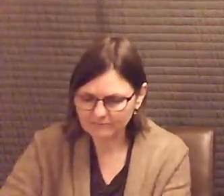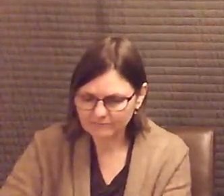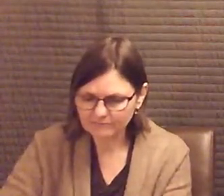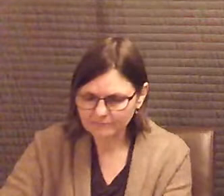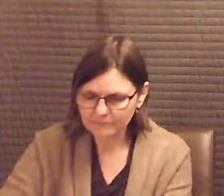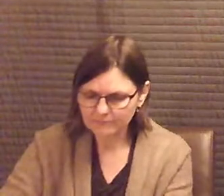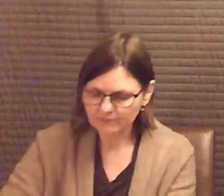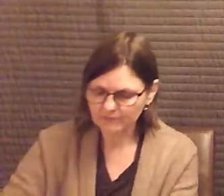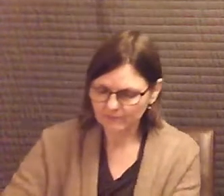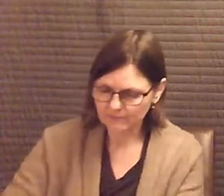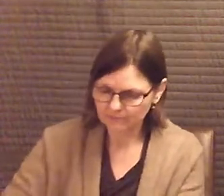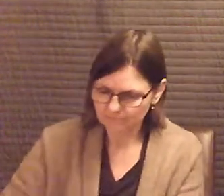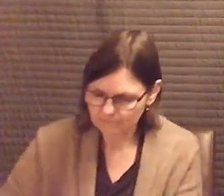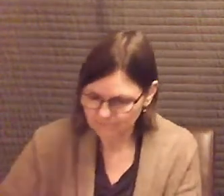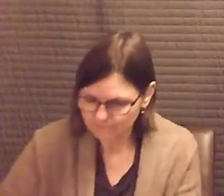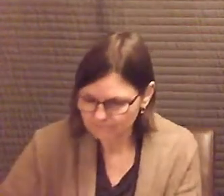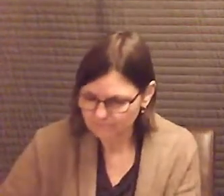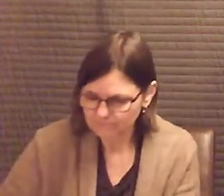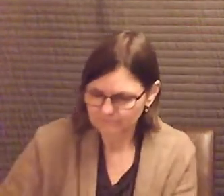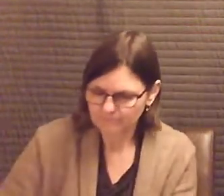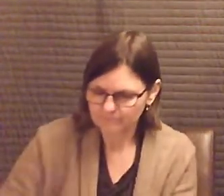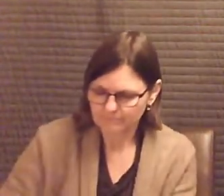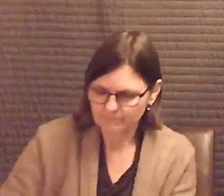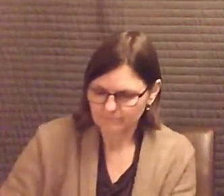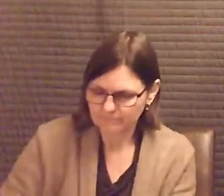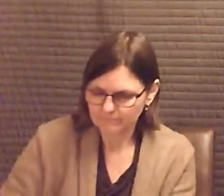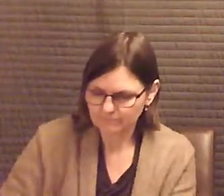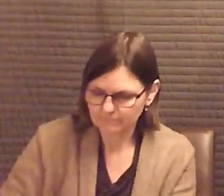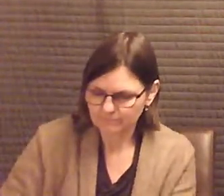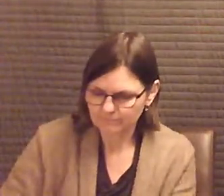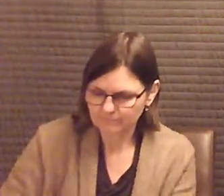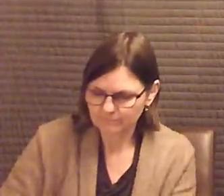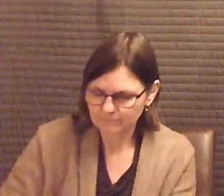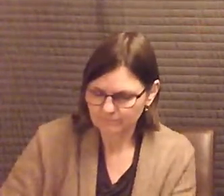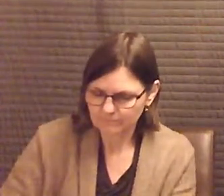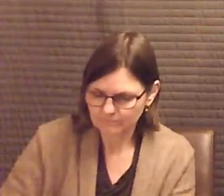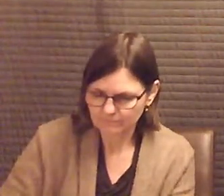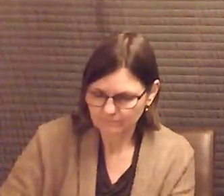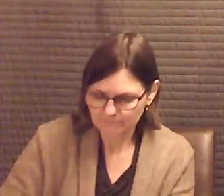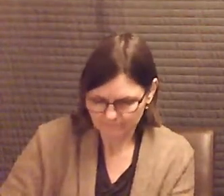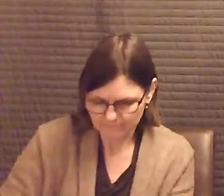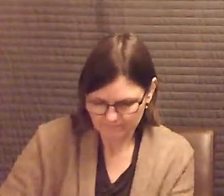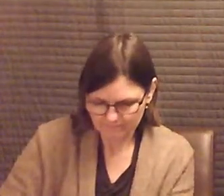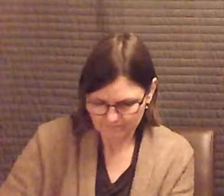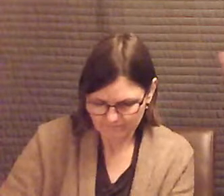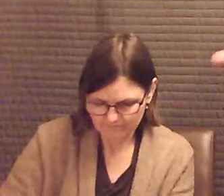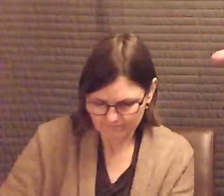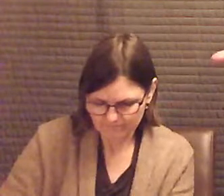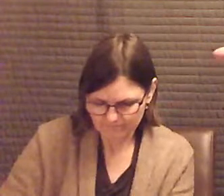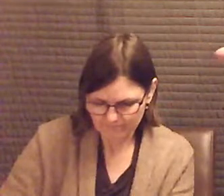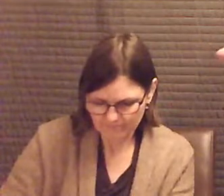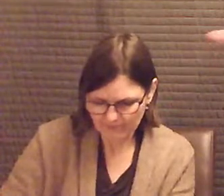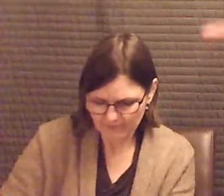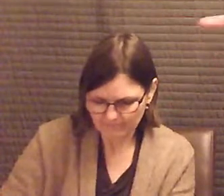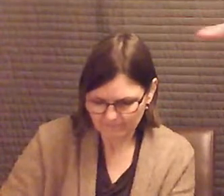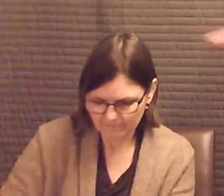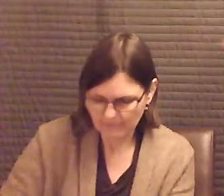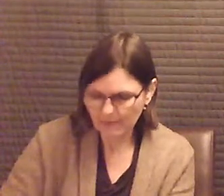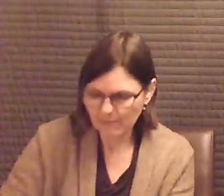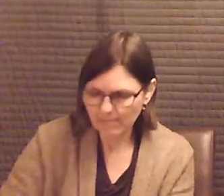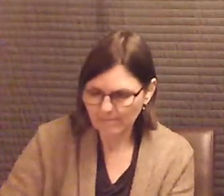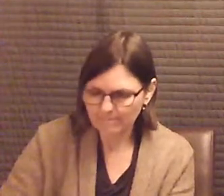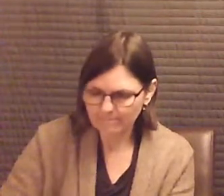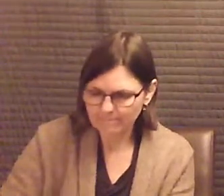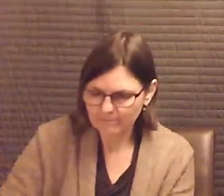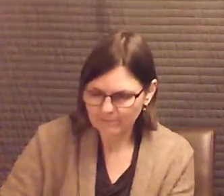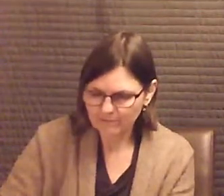lezen nevertheless even een ander oehlers mijn lieve lieve emma dress red day ja dat